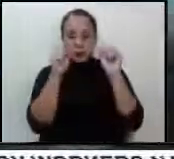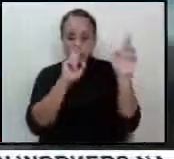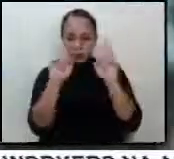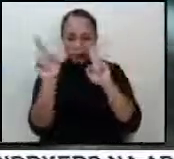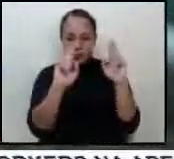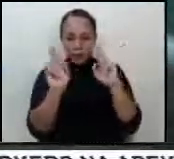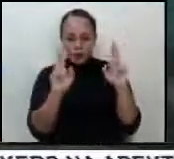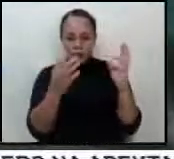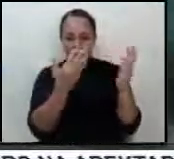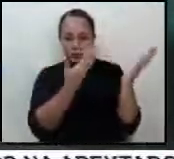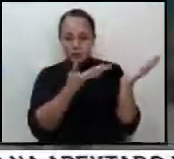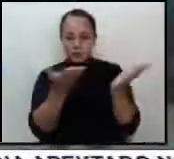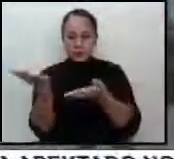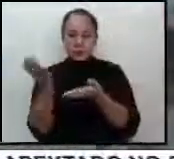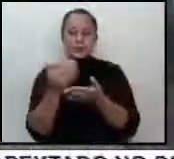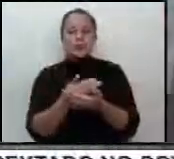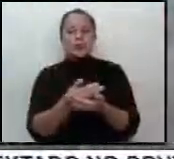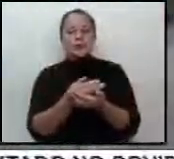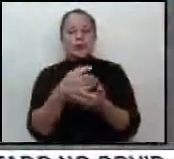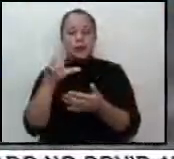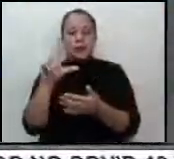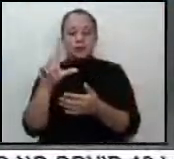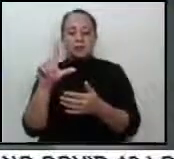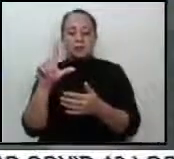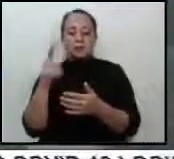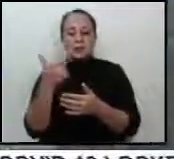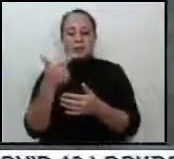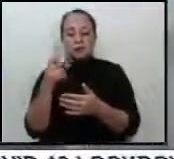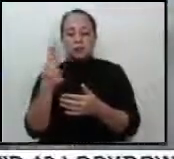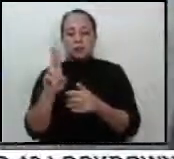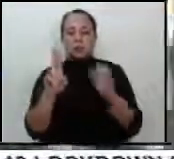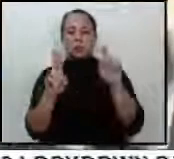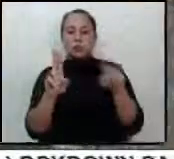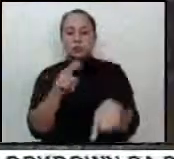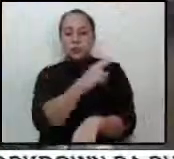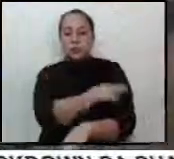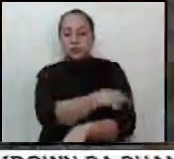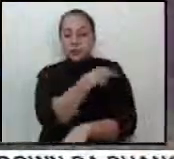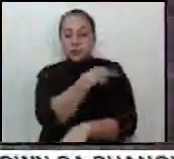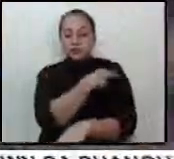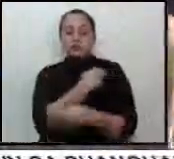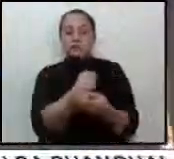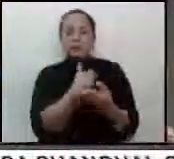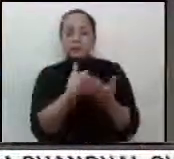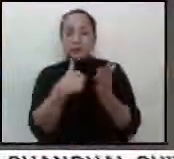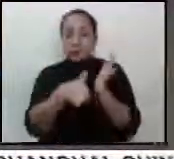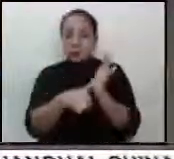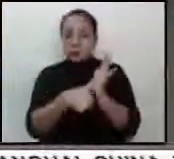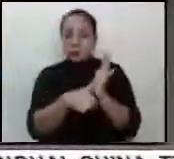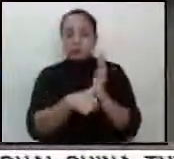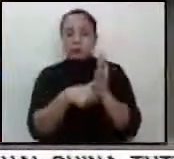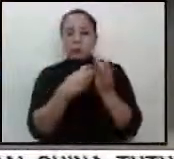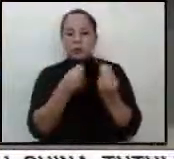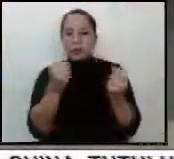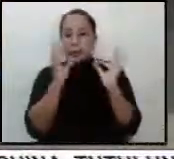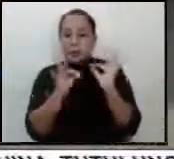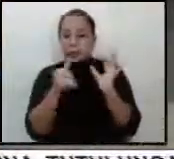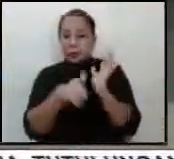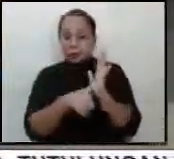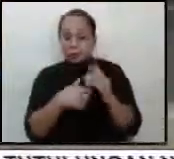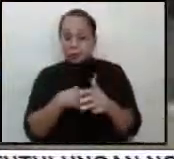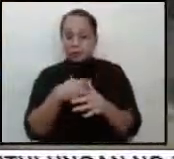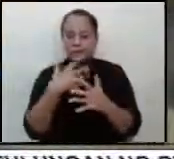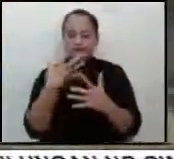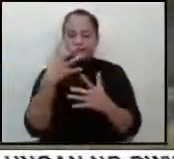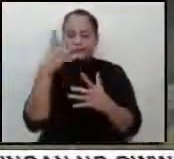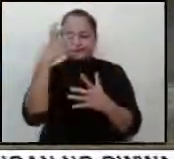pamahalaan ng ambulansya at mga medical personnel sa araw ng eleksyon para tugunan ang pangangailangan ng mga botanteng maaring makaranas ng heat stroke dahil sa mainit na